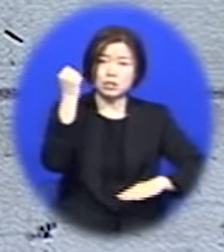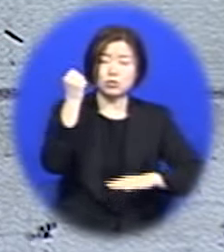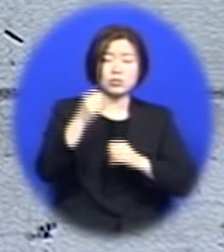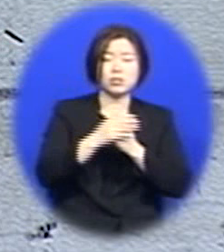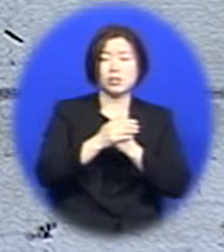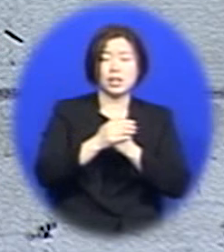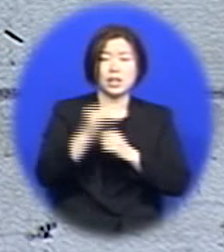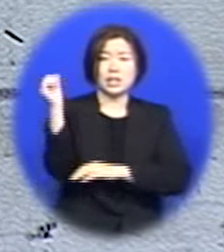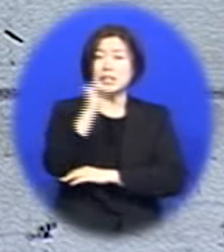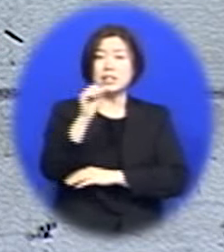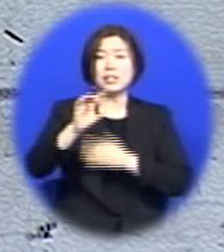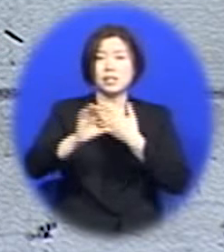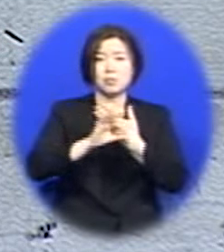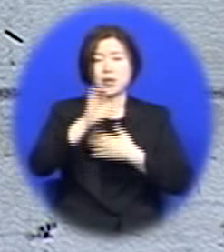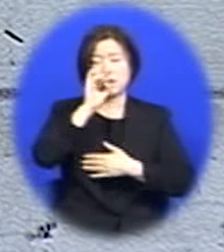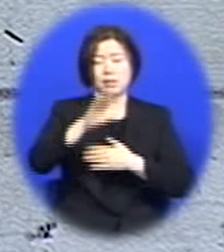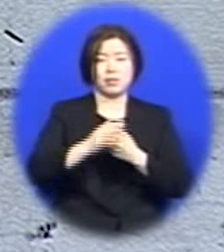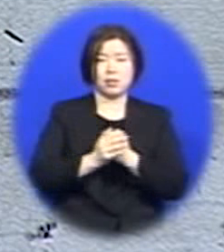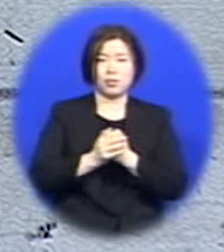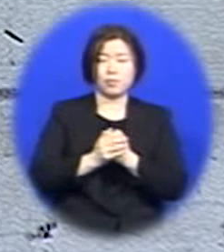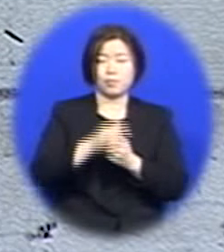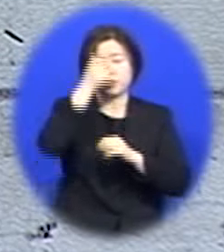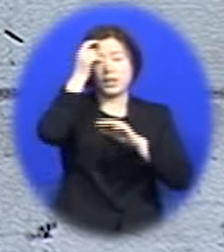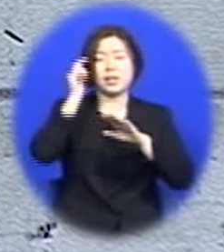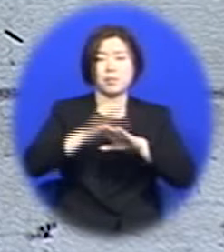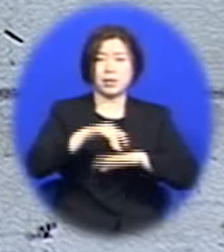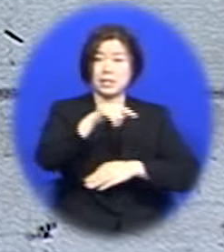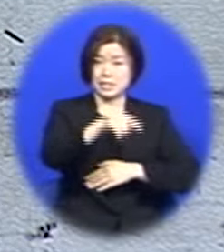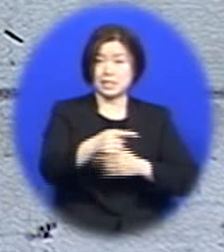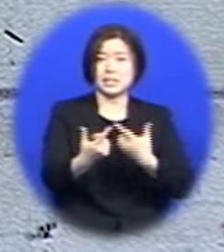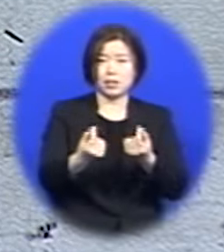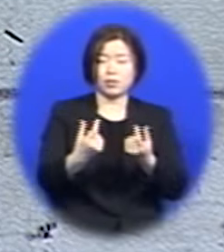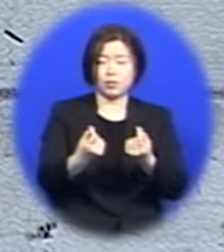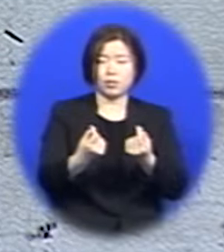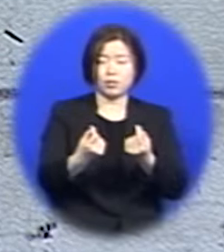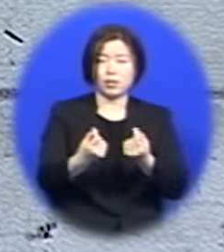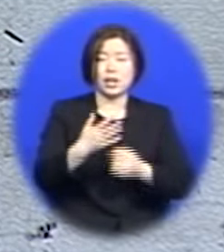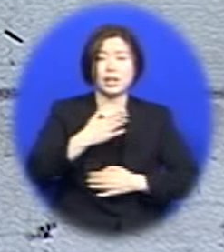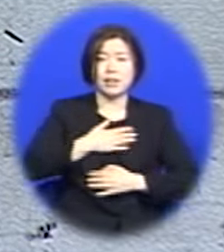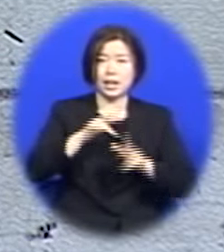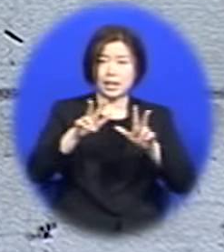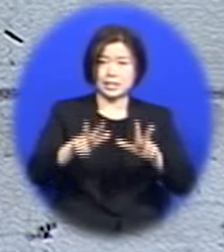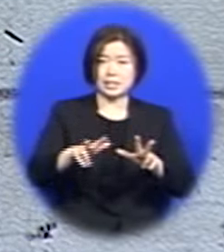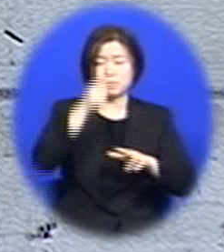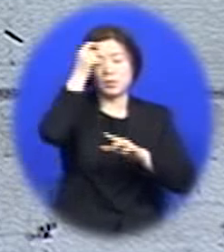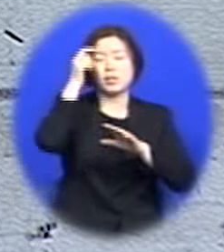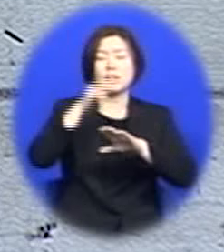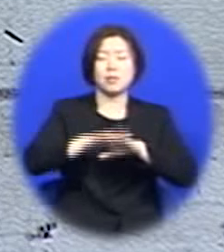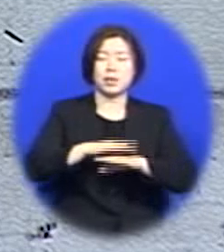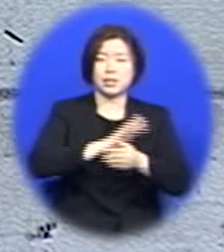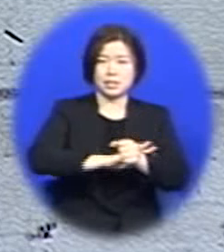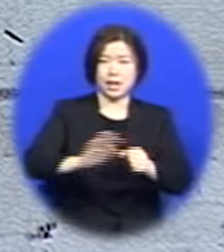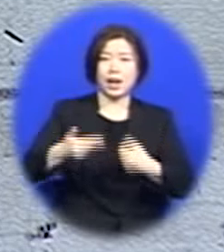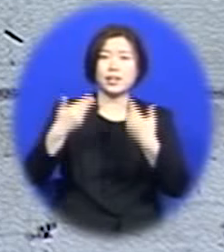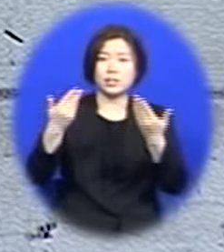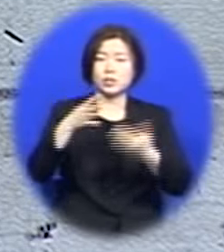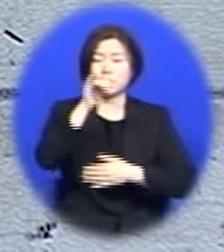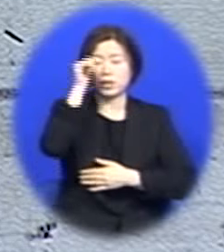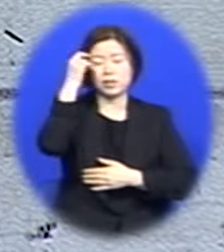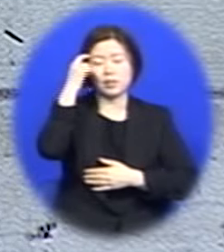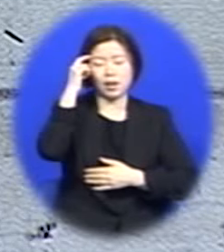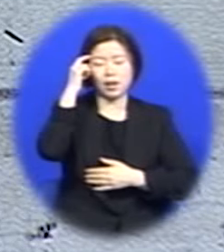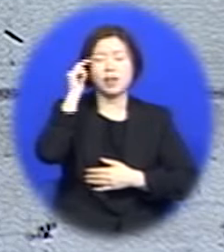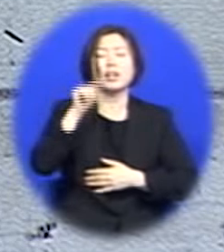됩니다. 예배는 이런 거다. 내가 지금 예배를 잘 드리고 있나? 그런 역사가 일어나면 예배 잘 드린